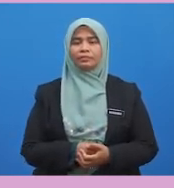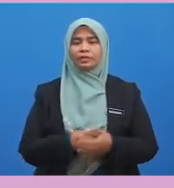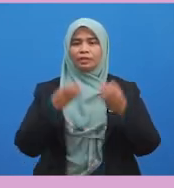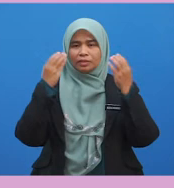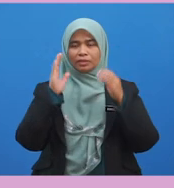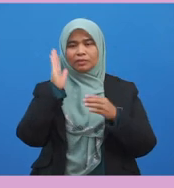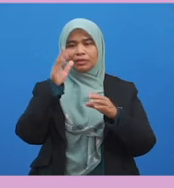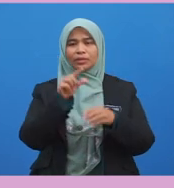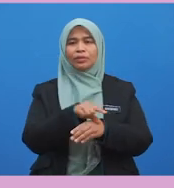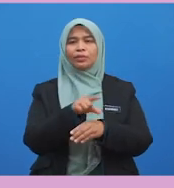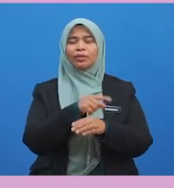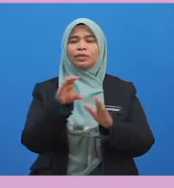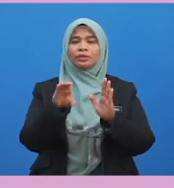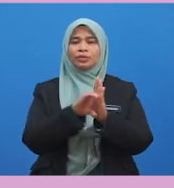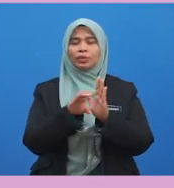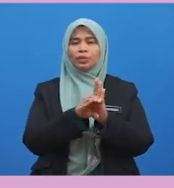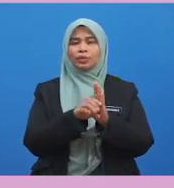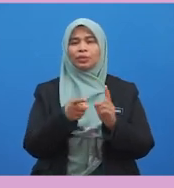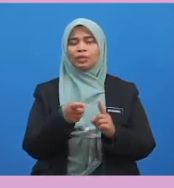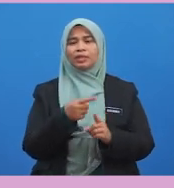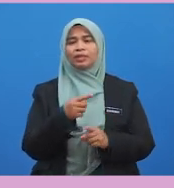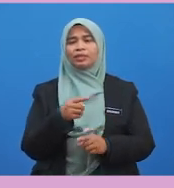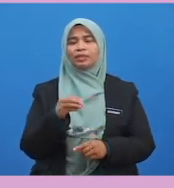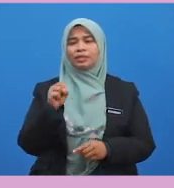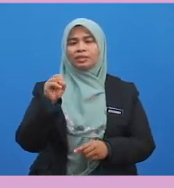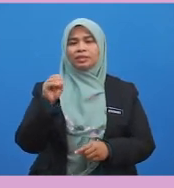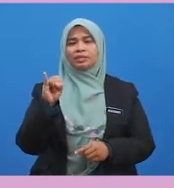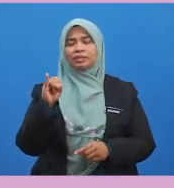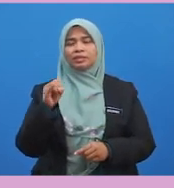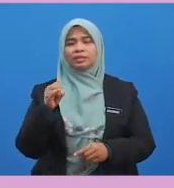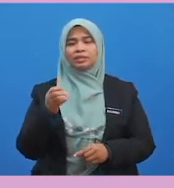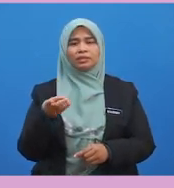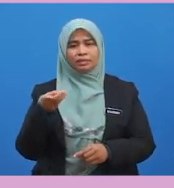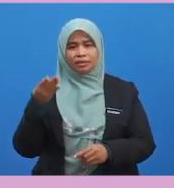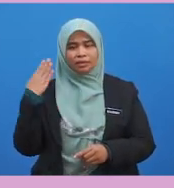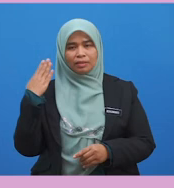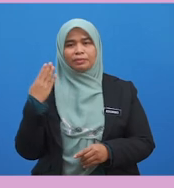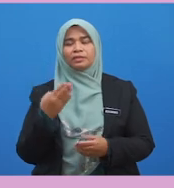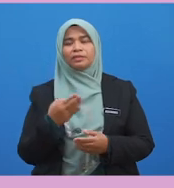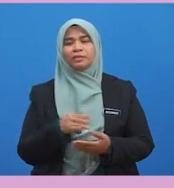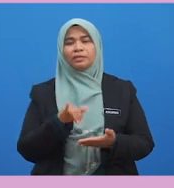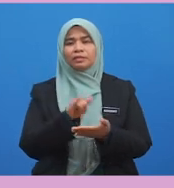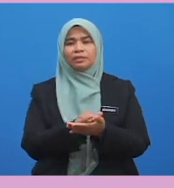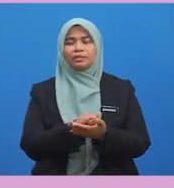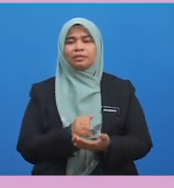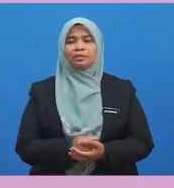Cikgu akan gunakan contoh dari sesi pembelajaran kita sebelum ini, iaitu